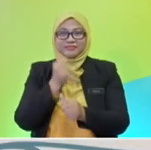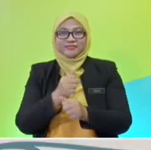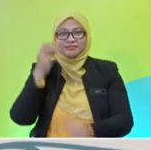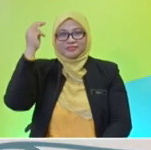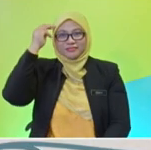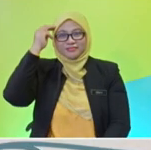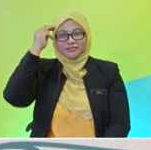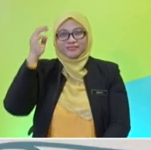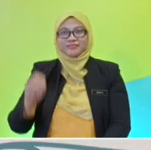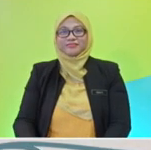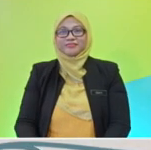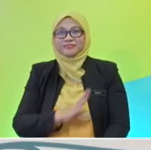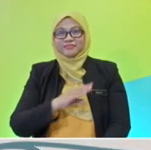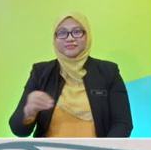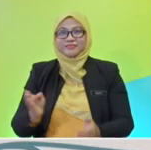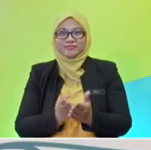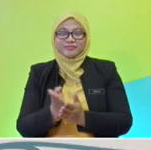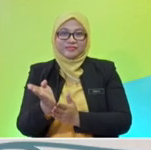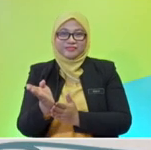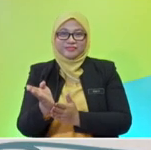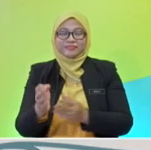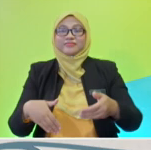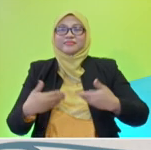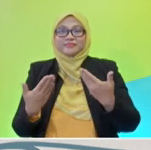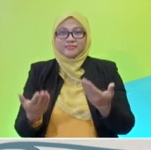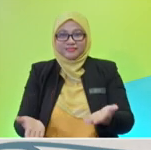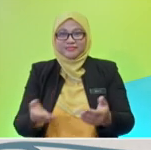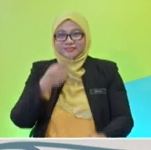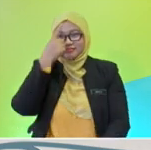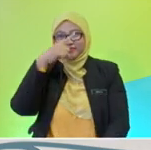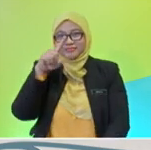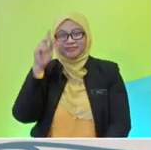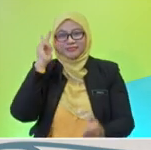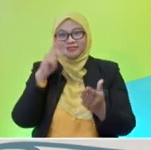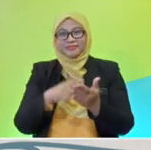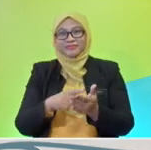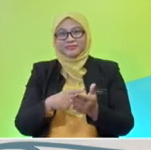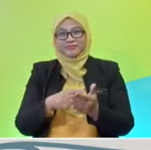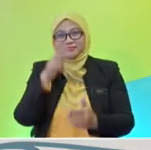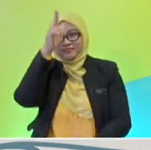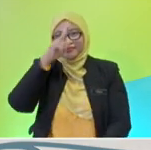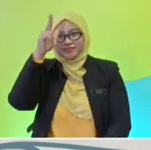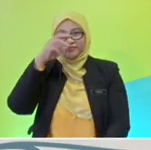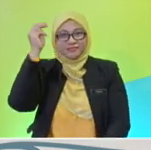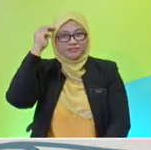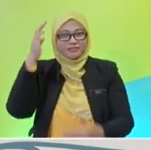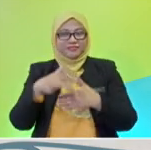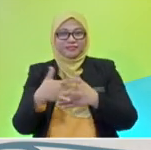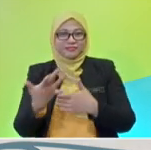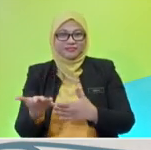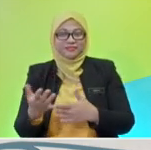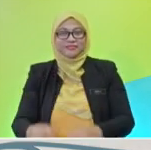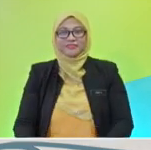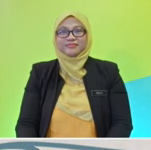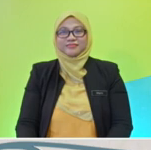dan seterusnya bagaimana kita menentukan ataupun mengenal pasti kerajaan-kerajaan Melayu awal ini Kerajaan Melayu awal ini sebenarnya meninggalkan